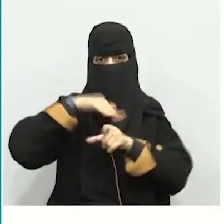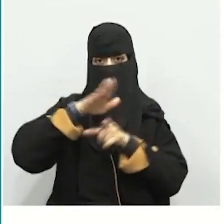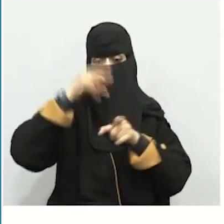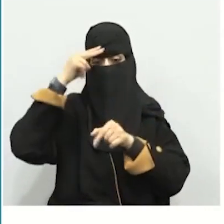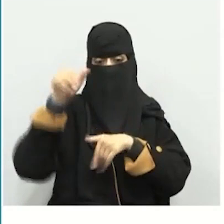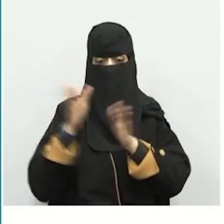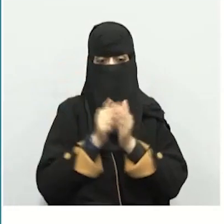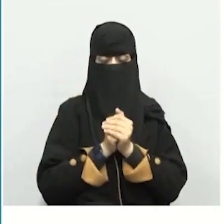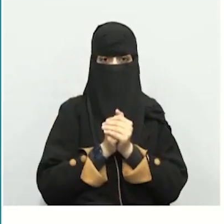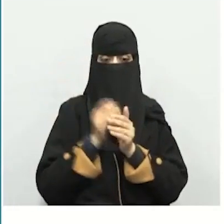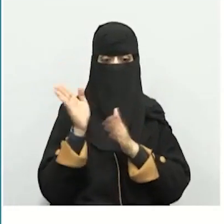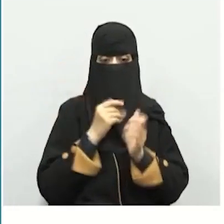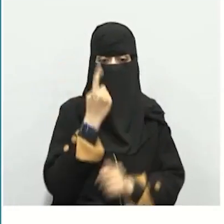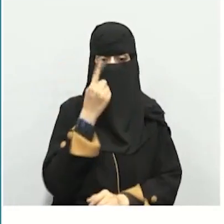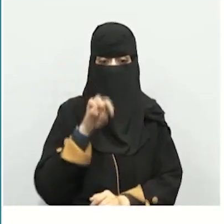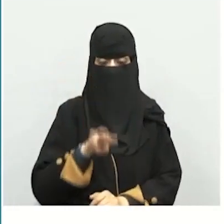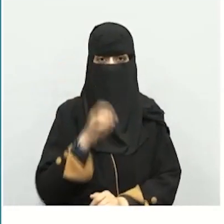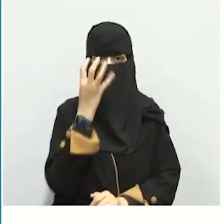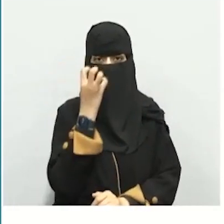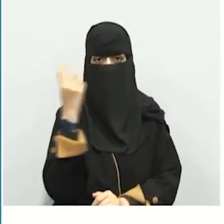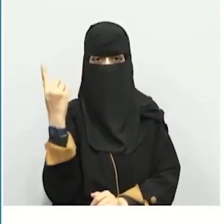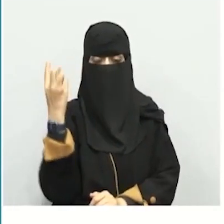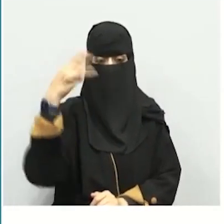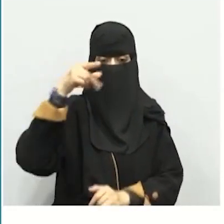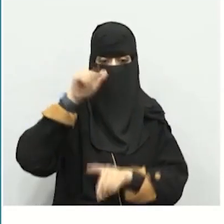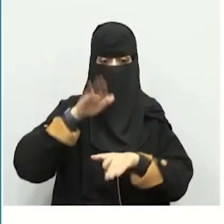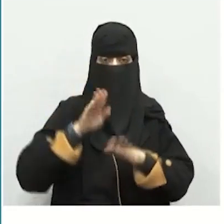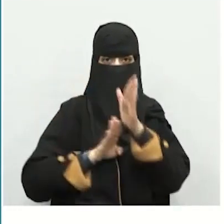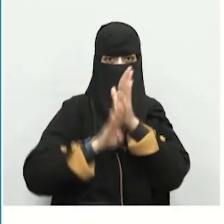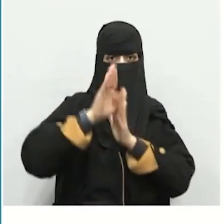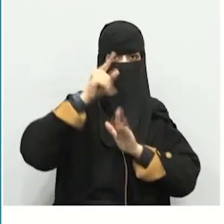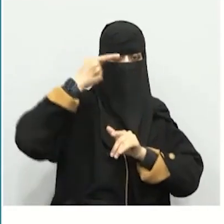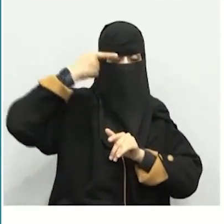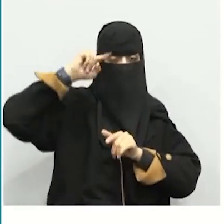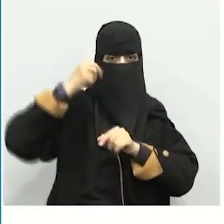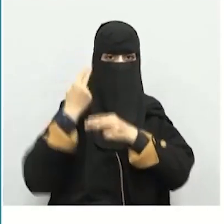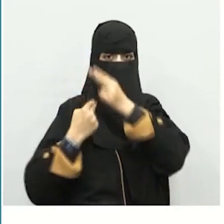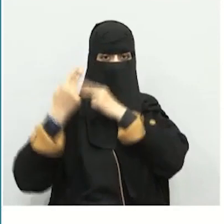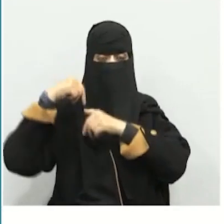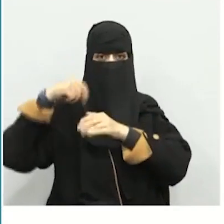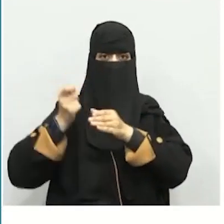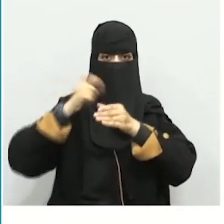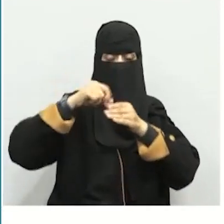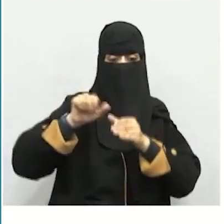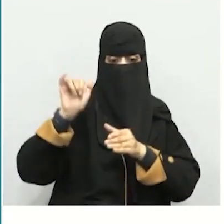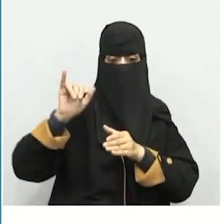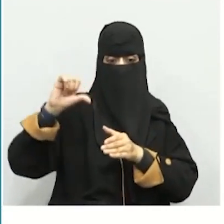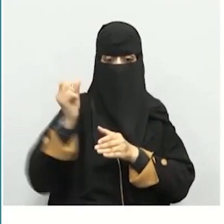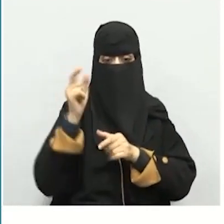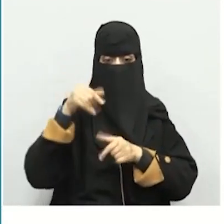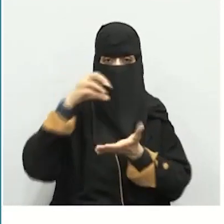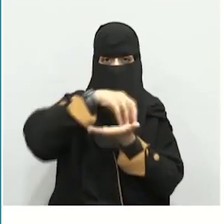1431 تطوير الدرعية التاريخية وتسجيلها باليونسكو وتسجيل عدد من المواقع الوطنية لاحقا.